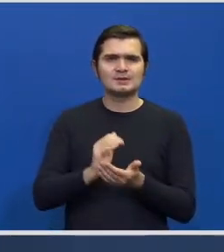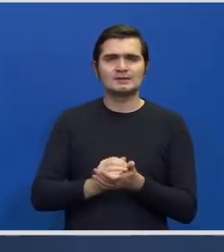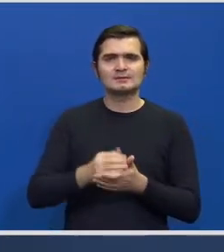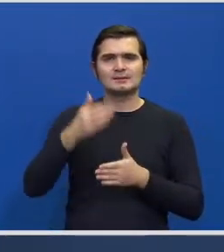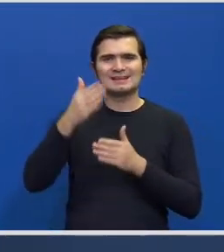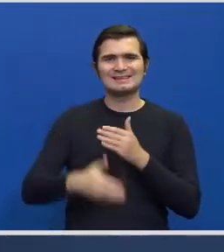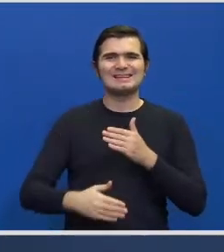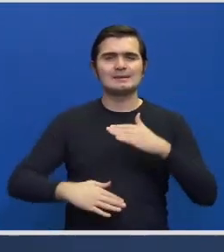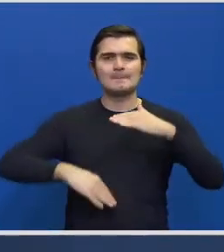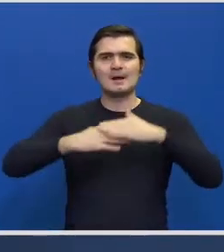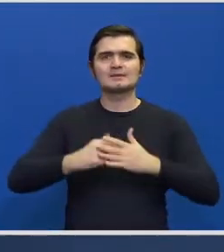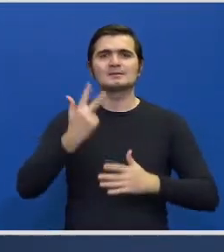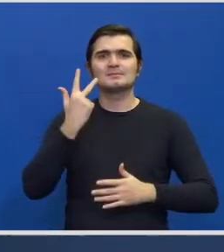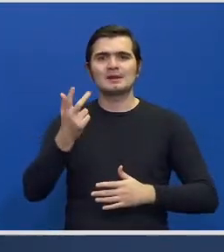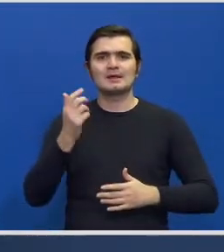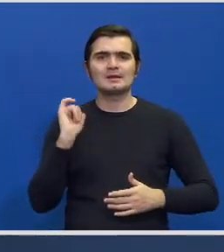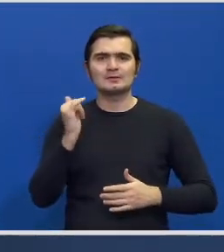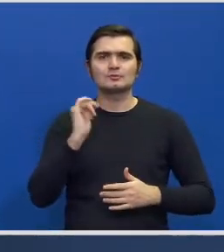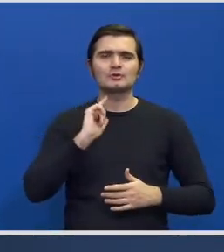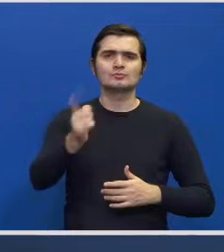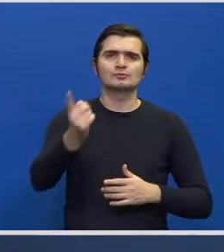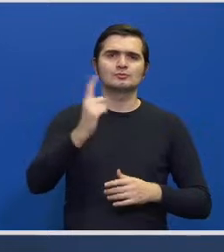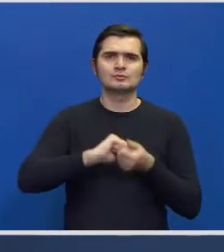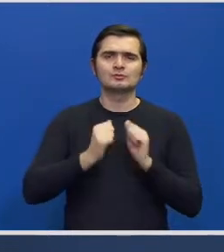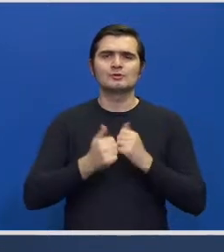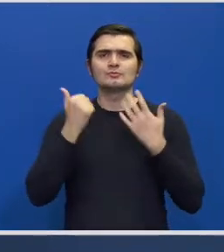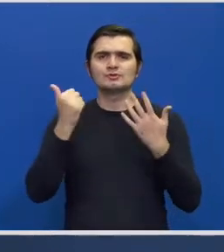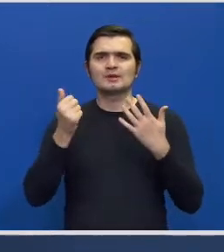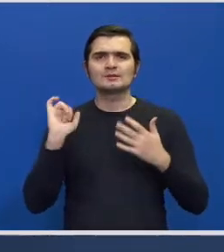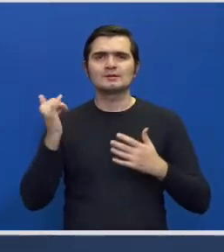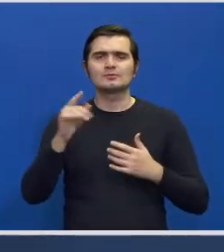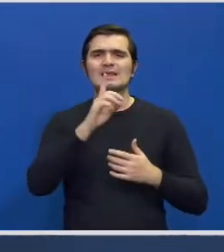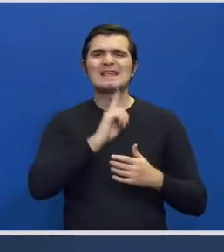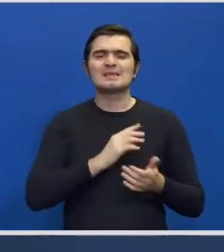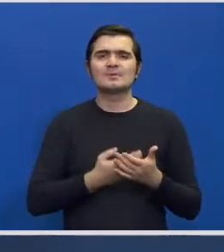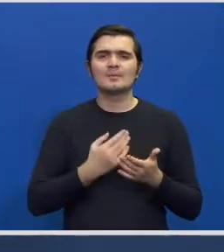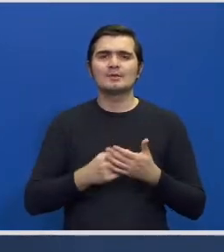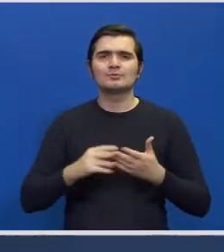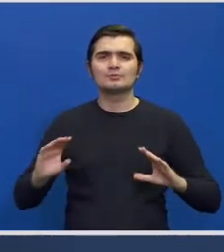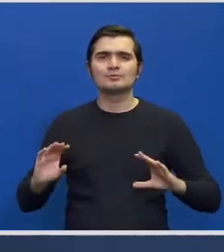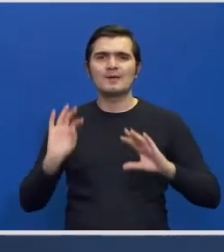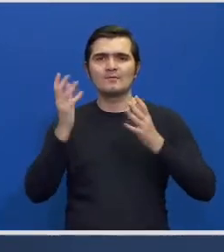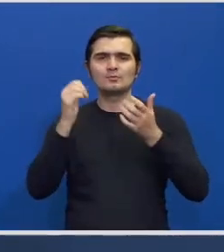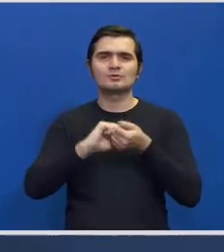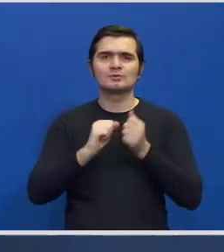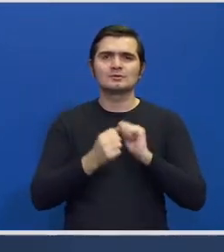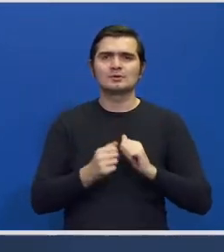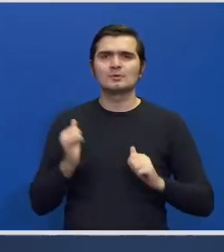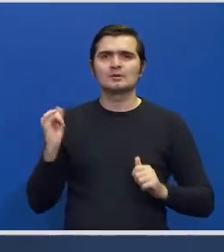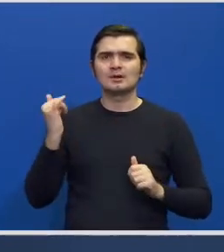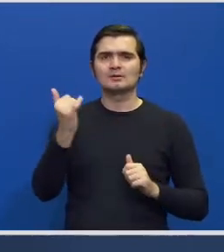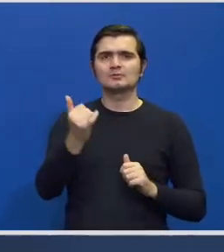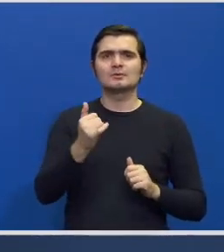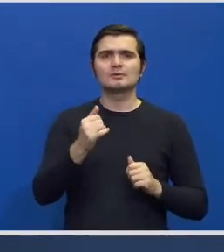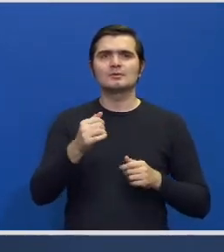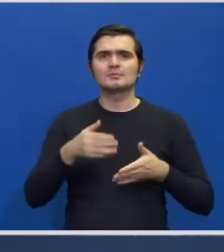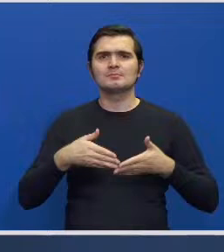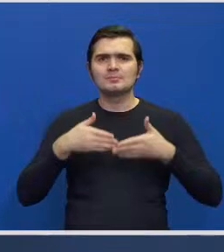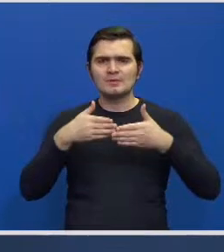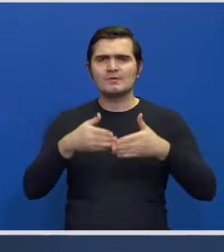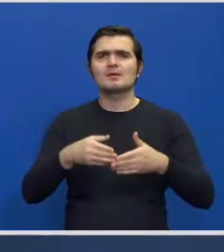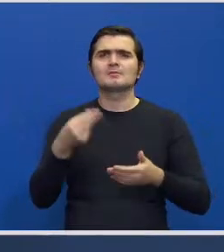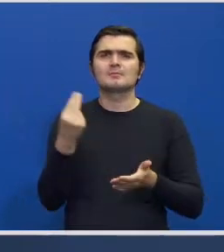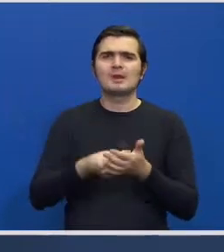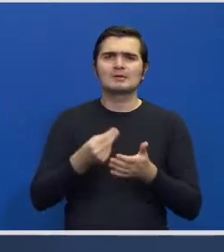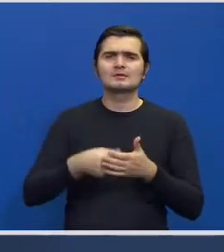324/2003. Menținerea restricției la maxim 3 călătorii dus-întors sau 6 călătorii simple pe cale ferată în cazul revoluționarilor și respectiv călătorii pe